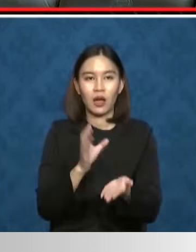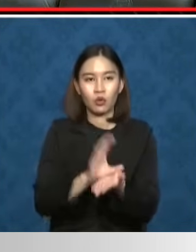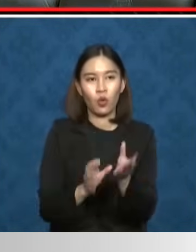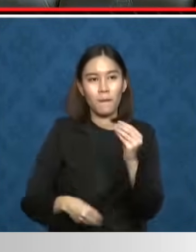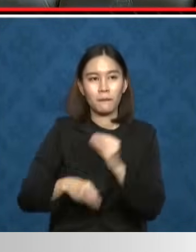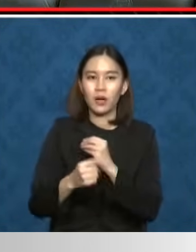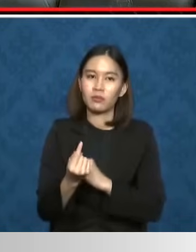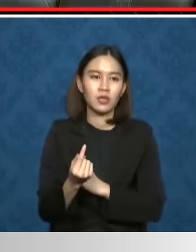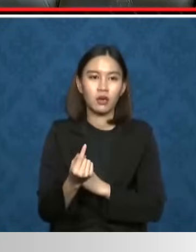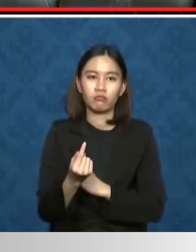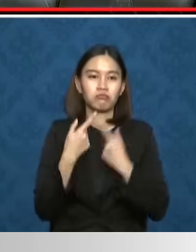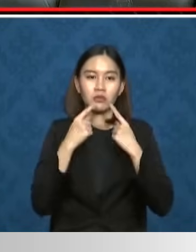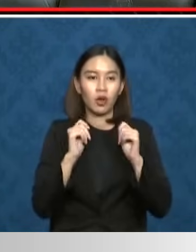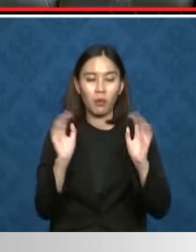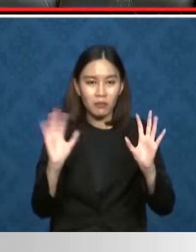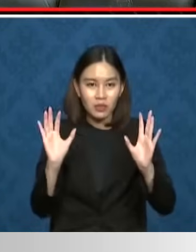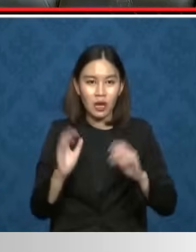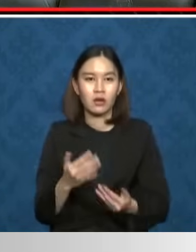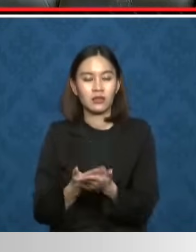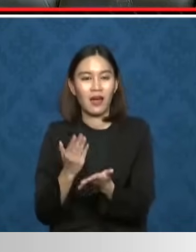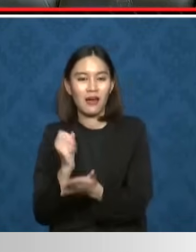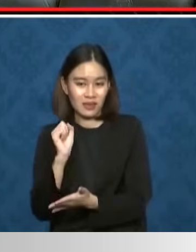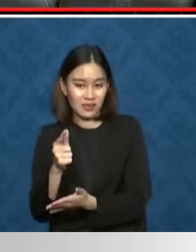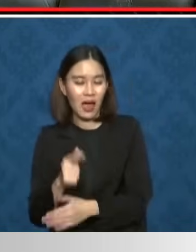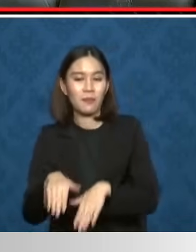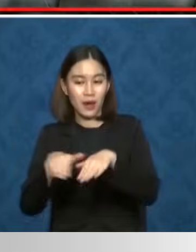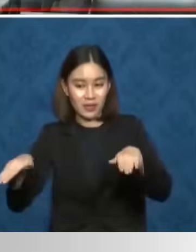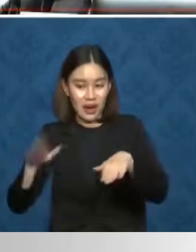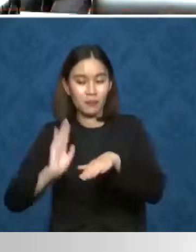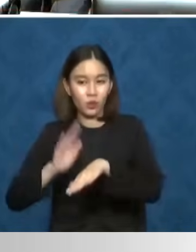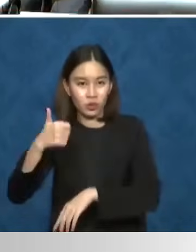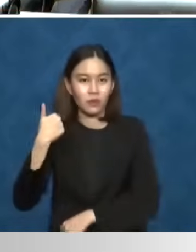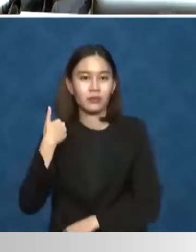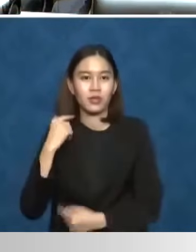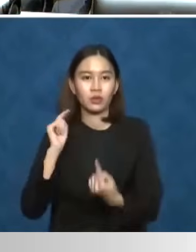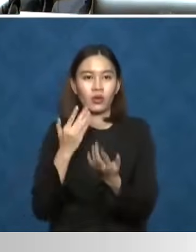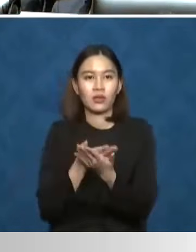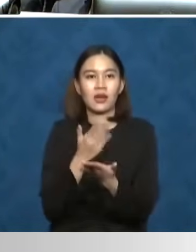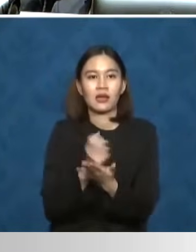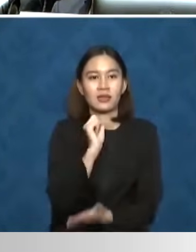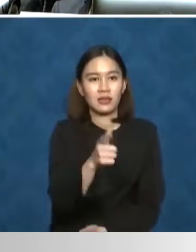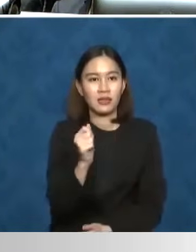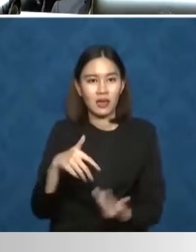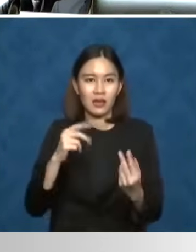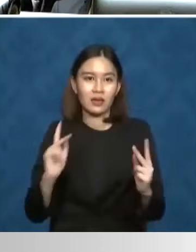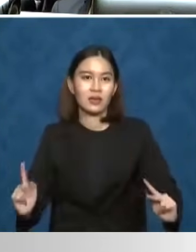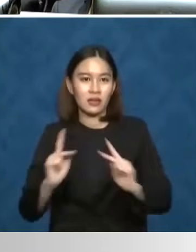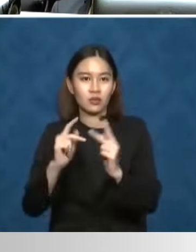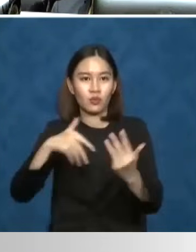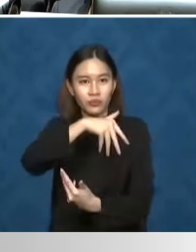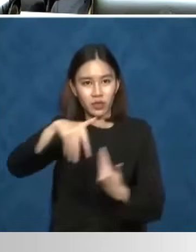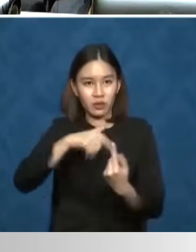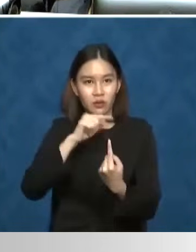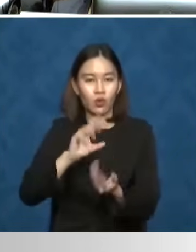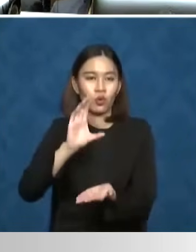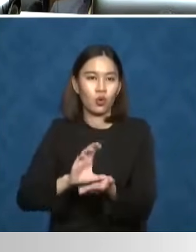างเดียวก็อาจไม่ใช่คำตอบครับการใช้จ่ายต้องมีประสิทธิภาพด้วยในส่วนของรายจ่ายของกระทรวงทรัพยากรและงบประมาณด้